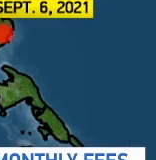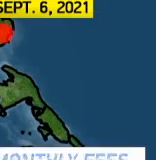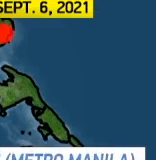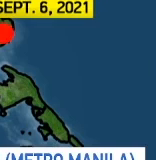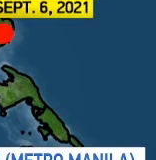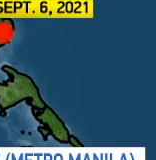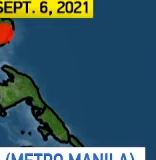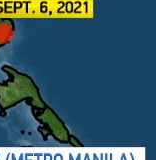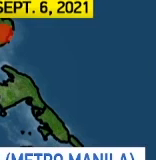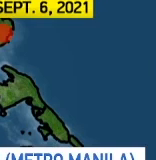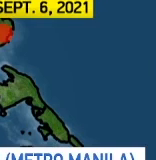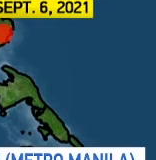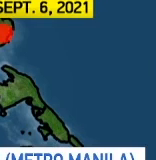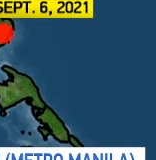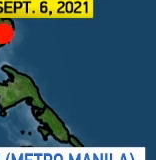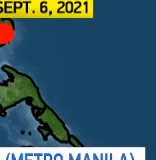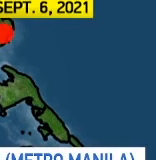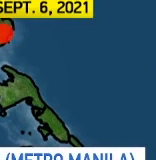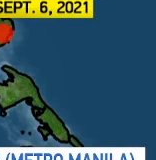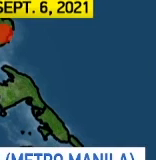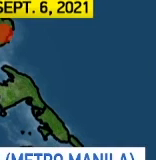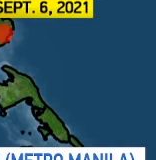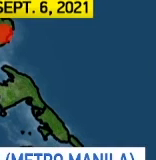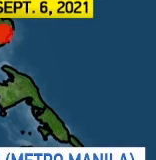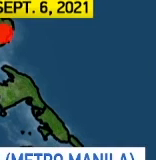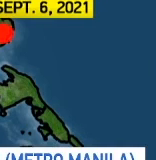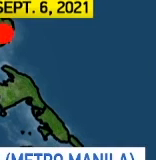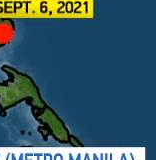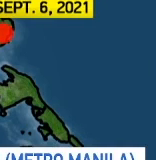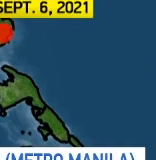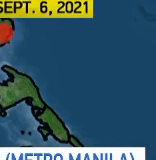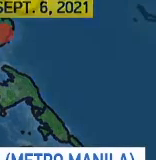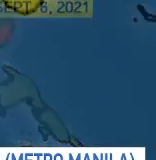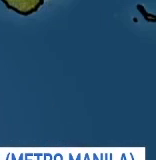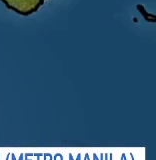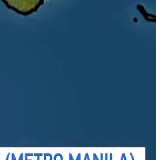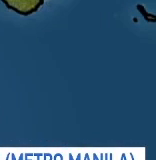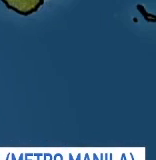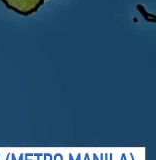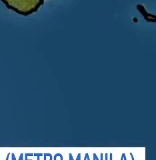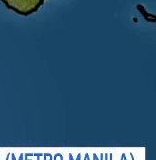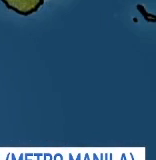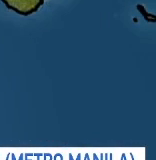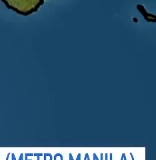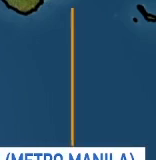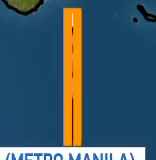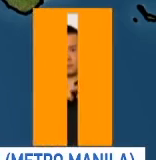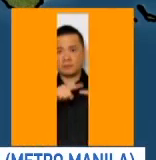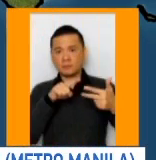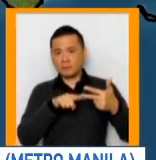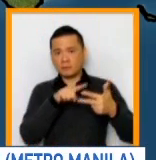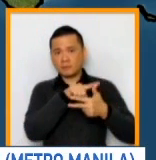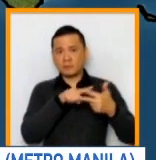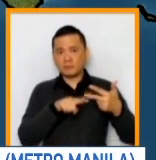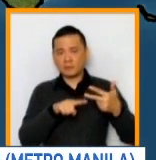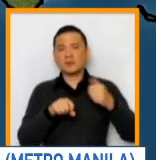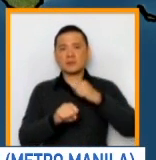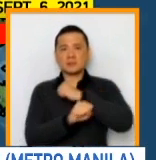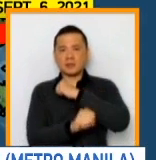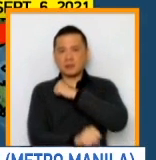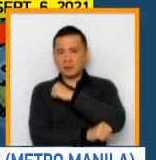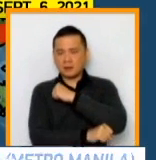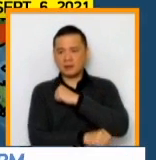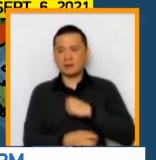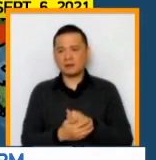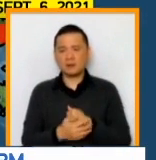itong bagyong si Jolina, sapagkat nagkataon nga na ang unang area na tinawid nito ay itong Visayas area. Oo. Then alam naman po